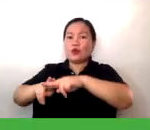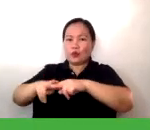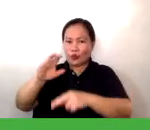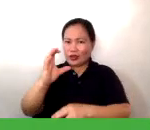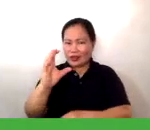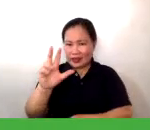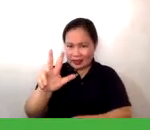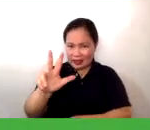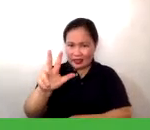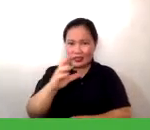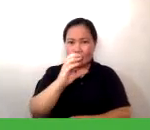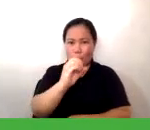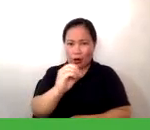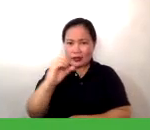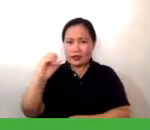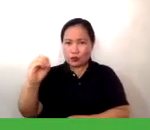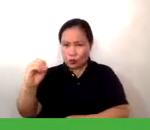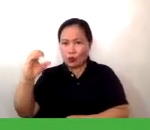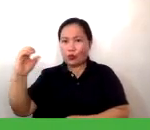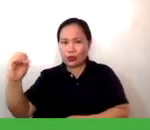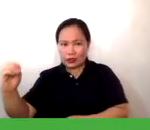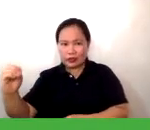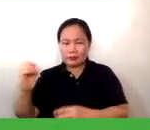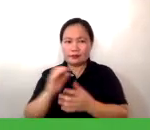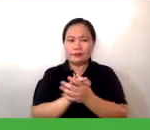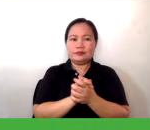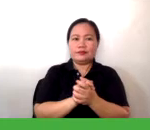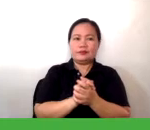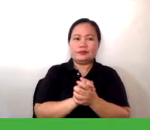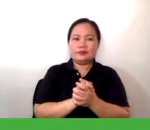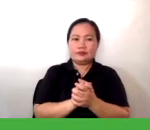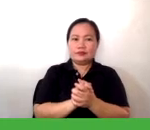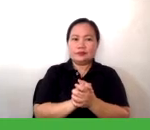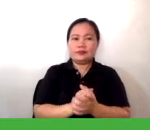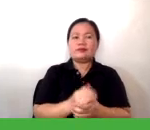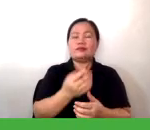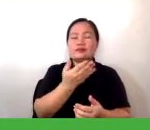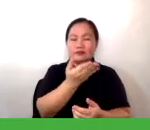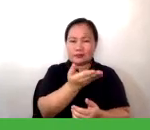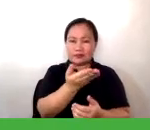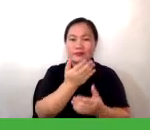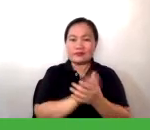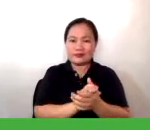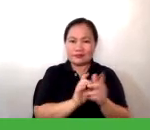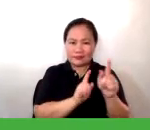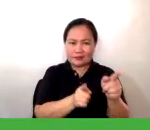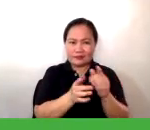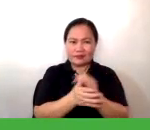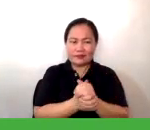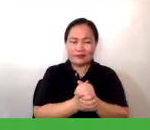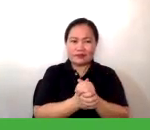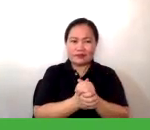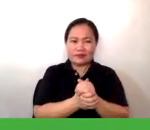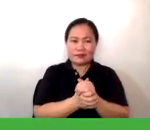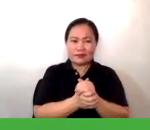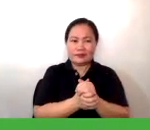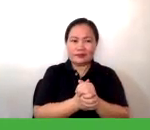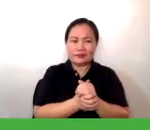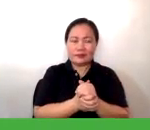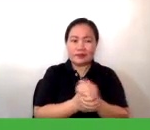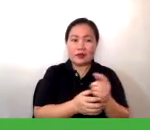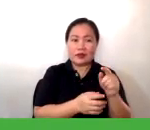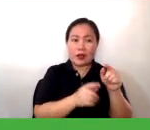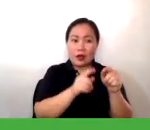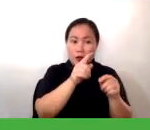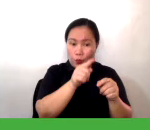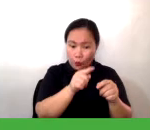1, 2, 3. Ilan ang bakante? 3. So, lalagyan mo yun ng 3 zeros. And that is 16,000.